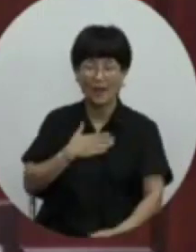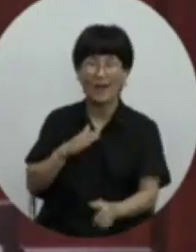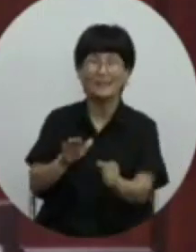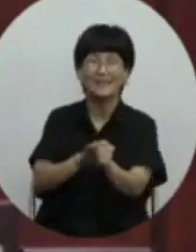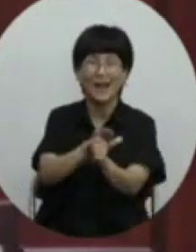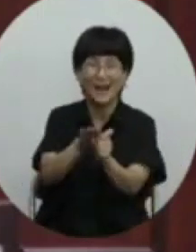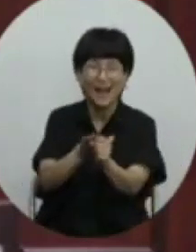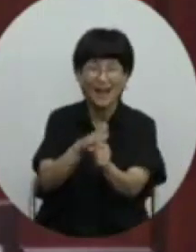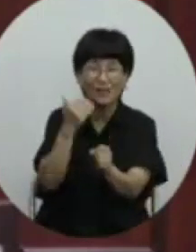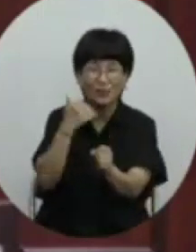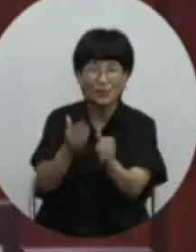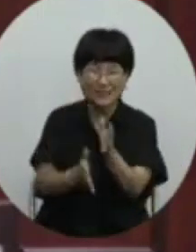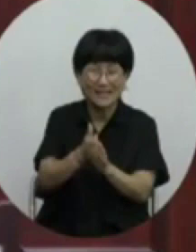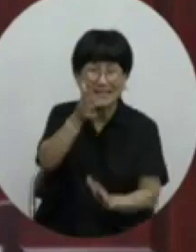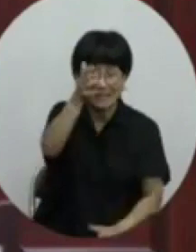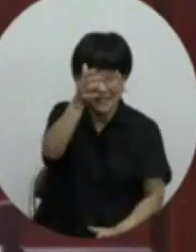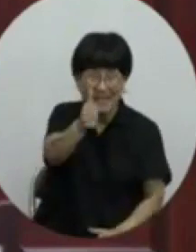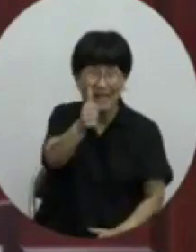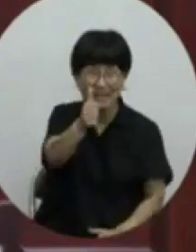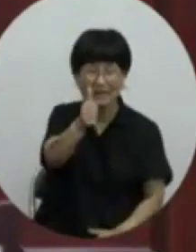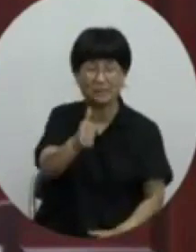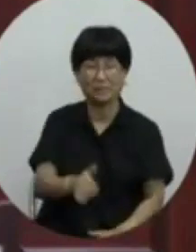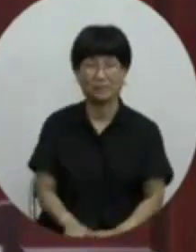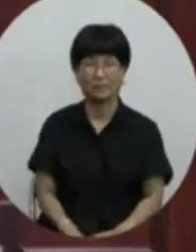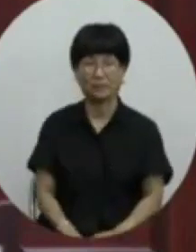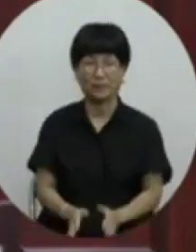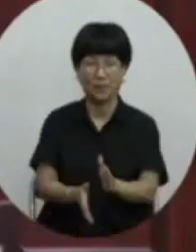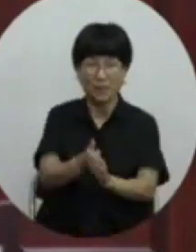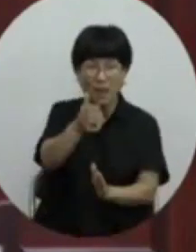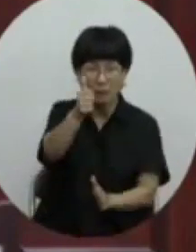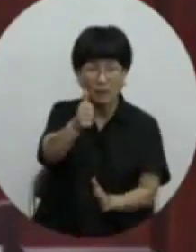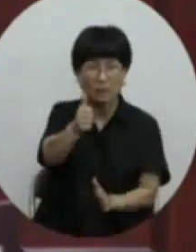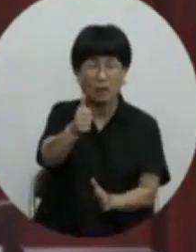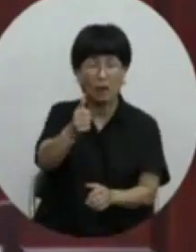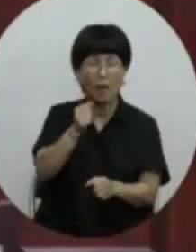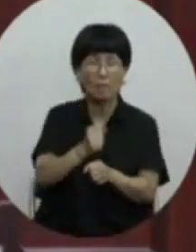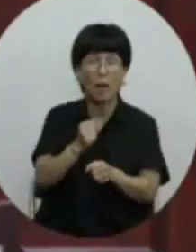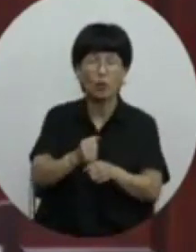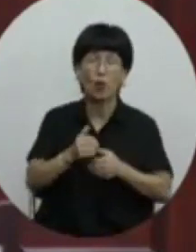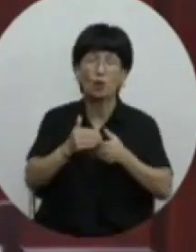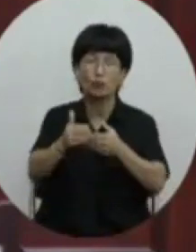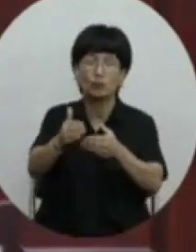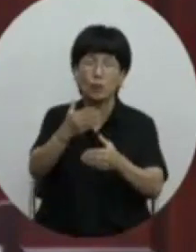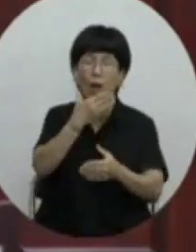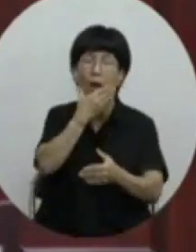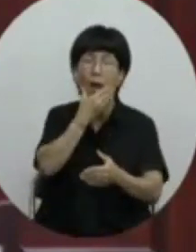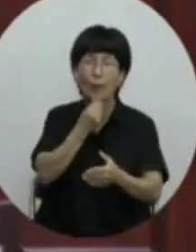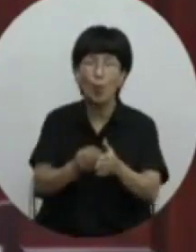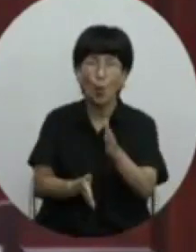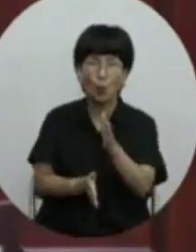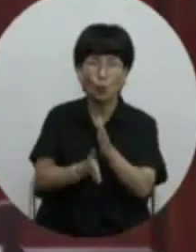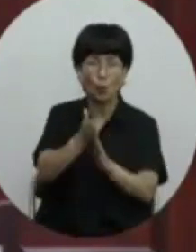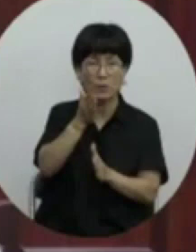사랑하고 존경하는 우리 이충우 시장님, 시장님께서 만들어 가시는 행복도시